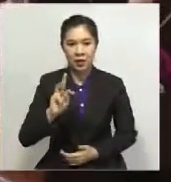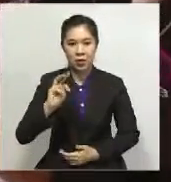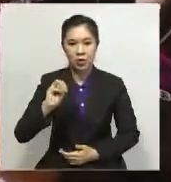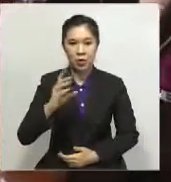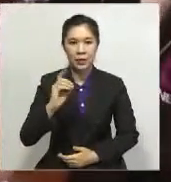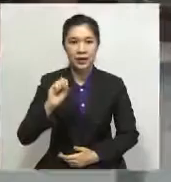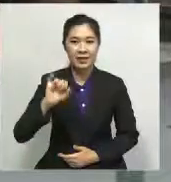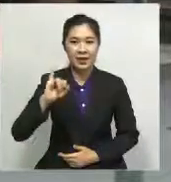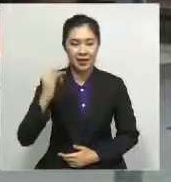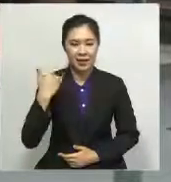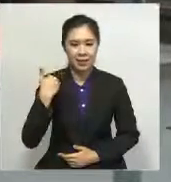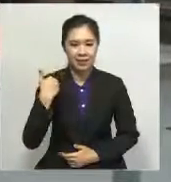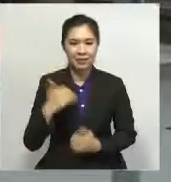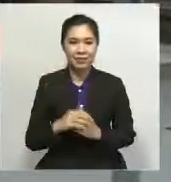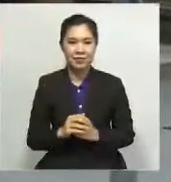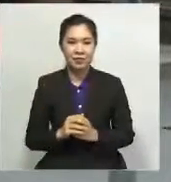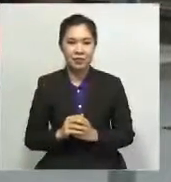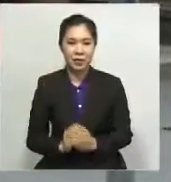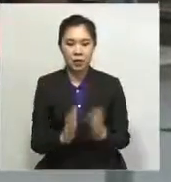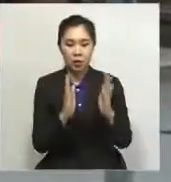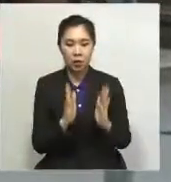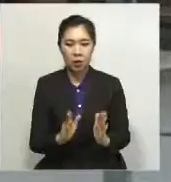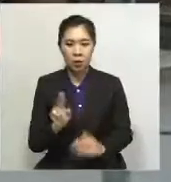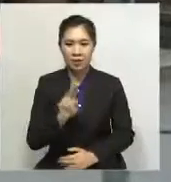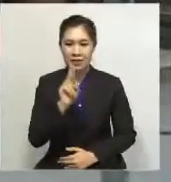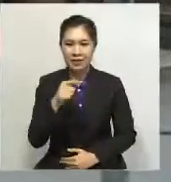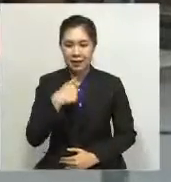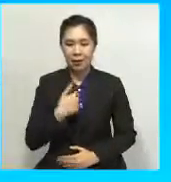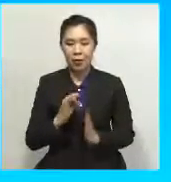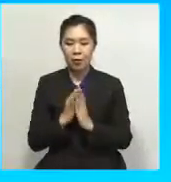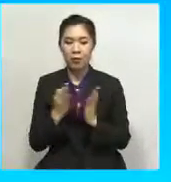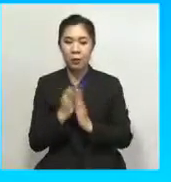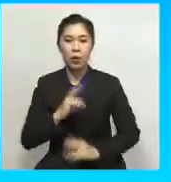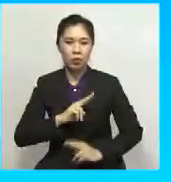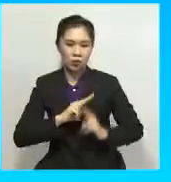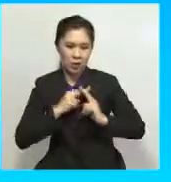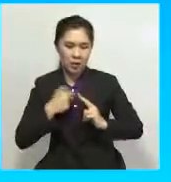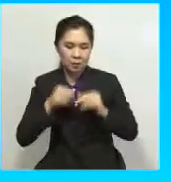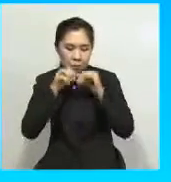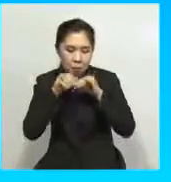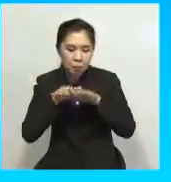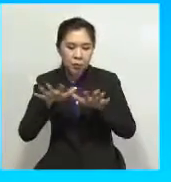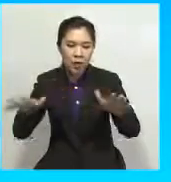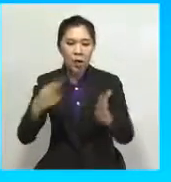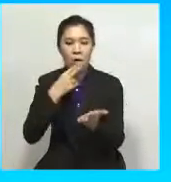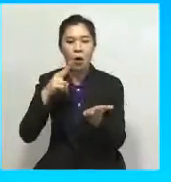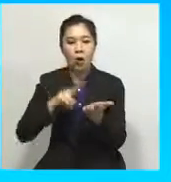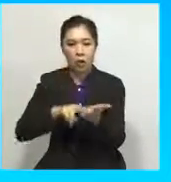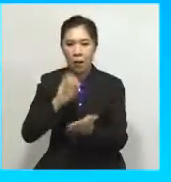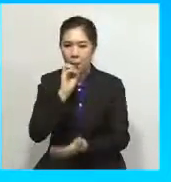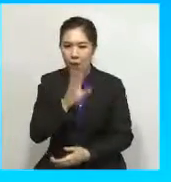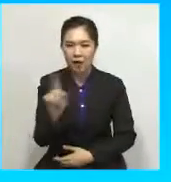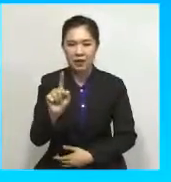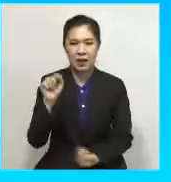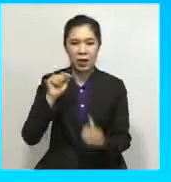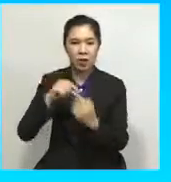ดีพิเศษหรือว่า DSI ซึ่งก็เป็นบุคคลที่ใช้ Facebook ส่วนตัวนะคะโพสต์ข้อความระบุว่าตำรวจจะเข้าบุคค